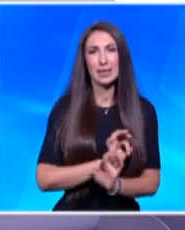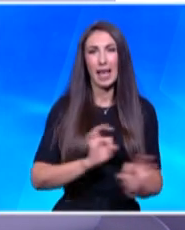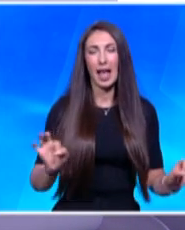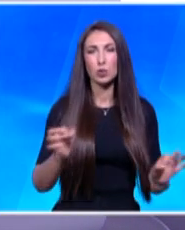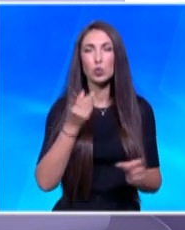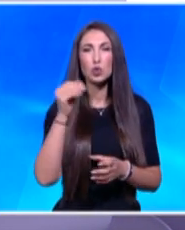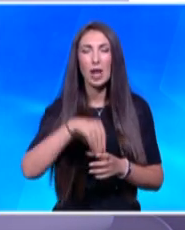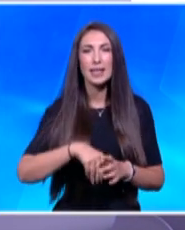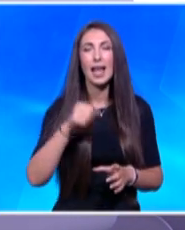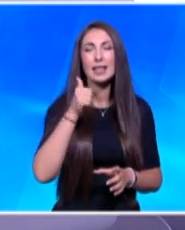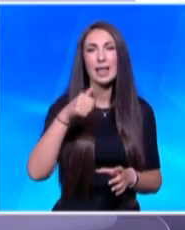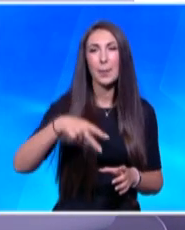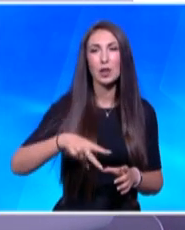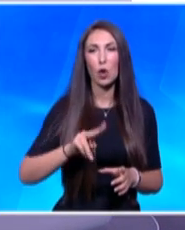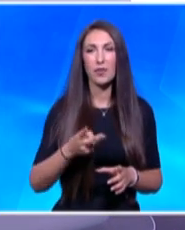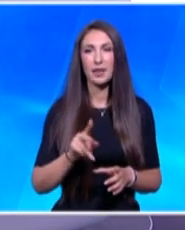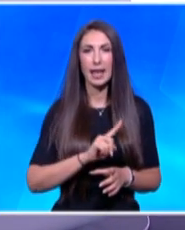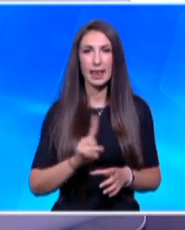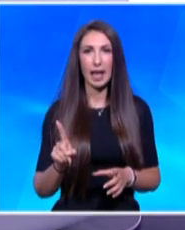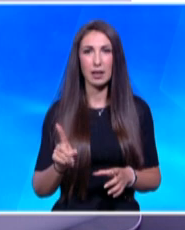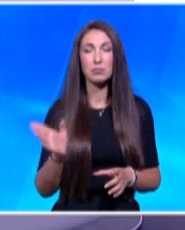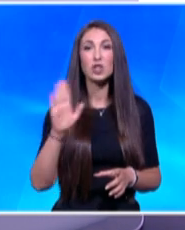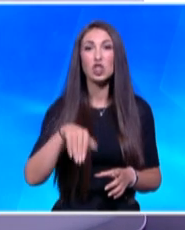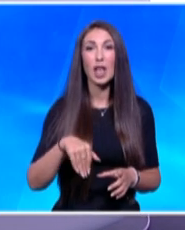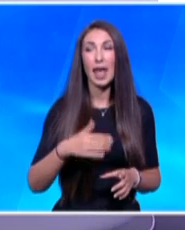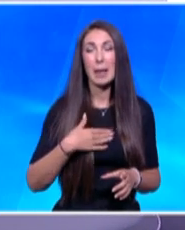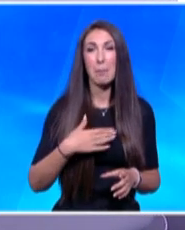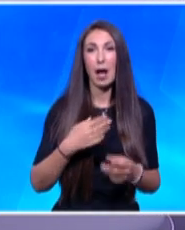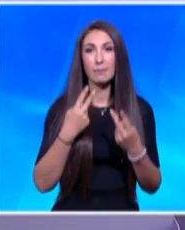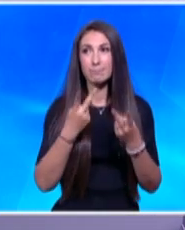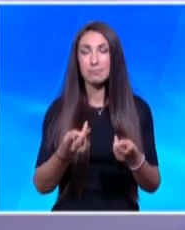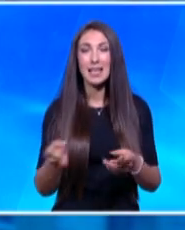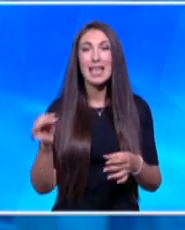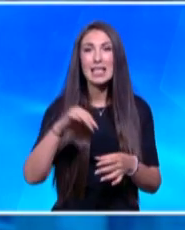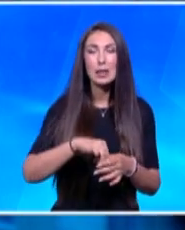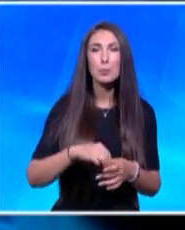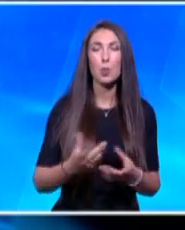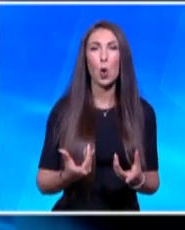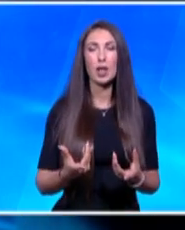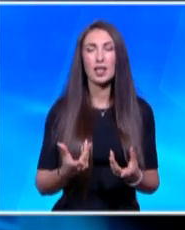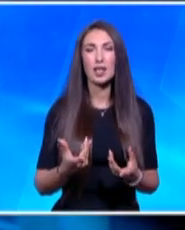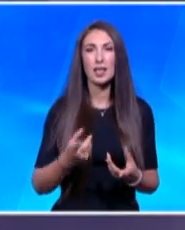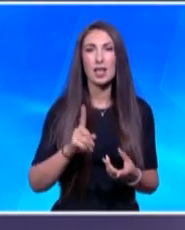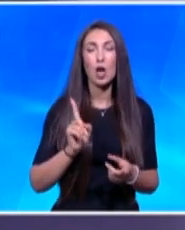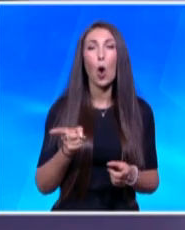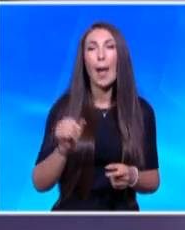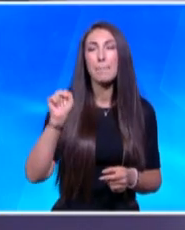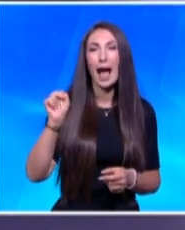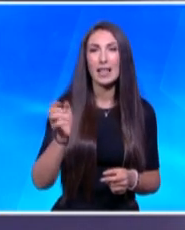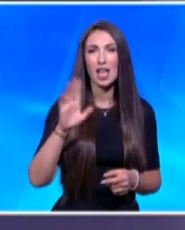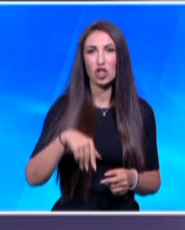или неучастието на Алексей Петров? Ще се отрази електорално и репутационно и на коя